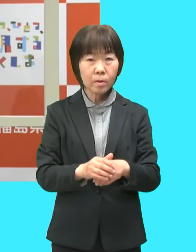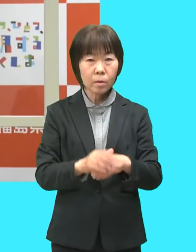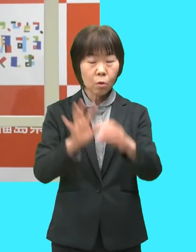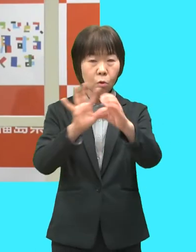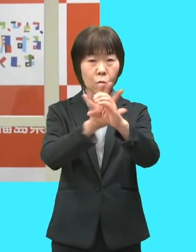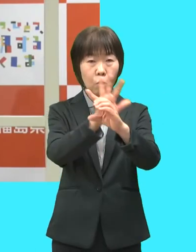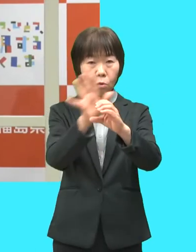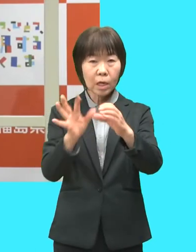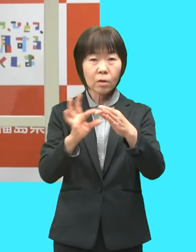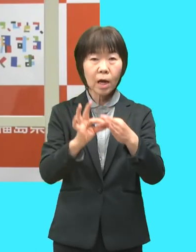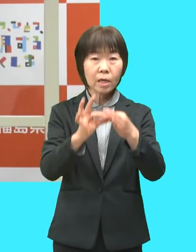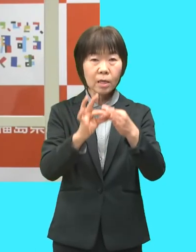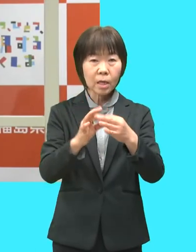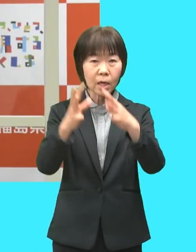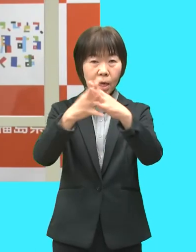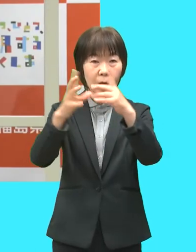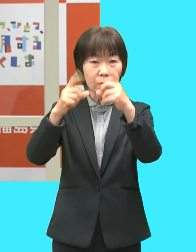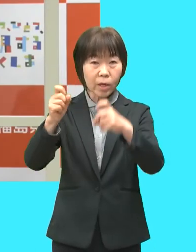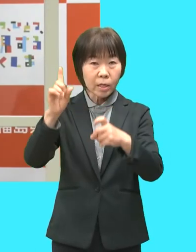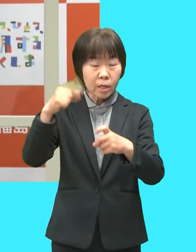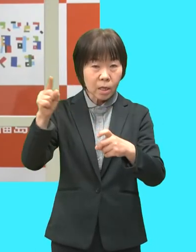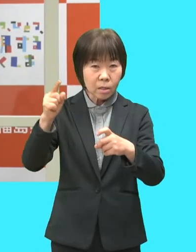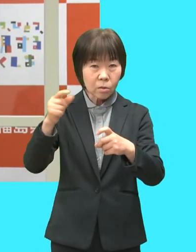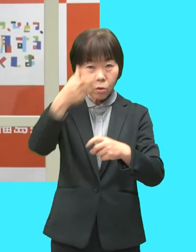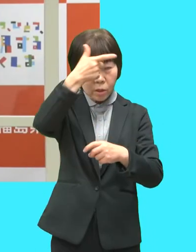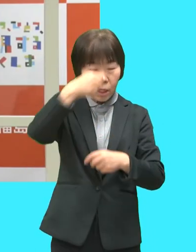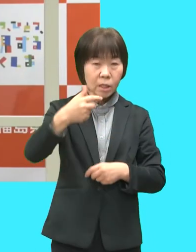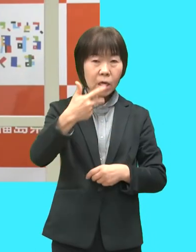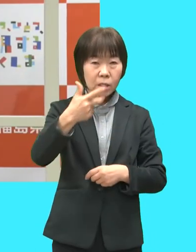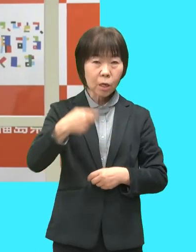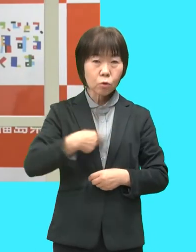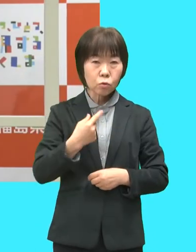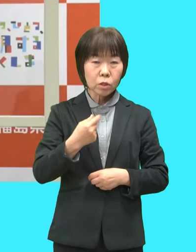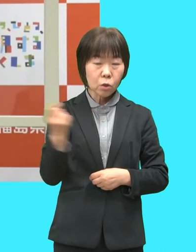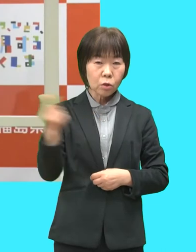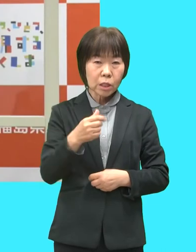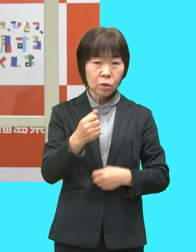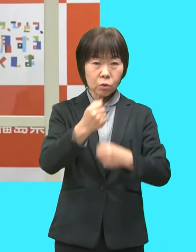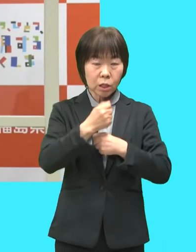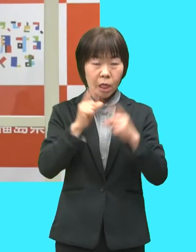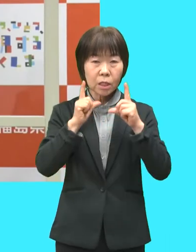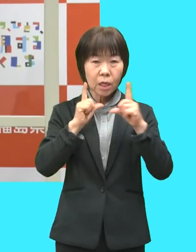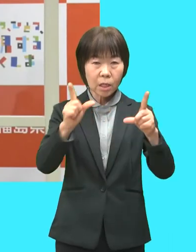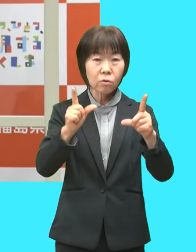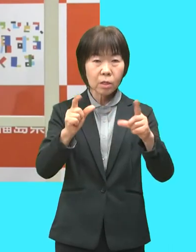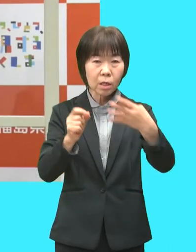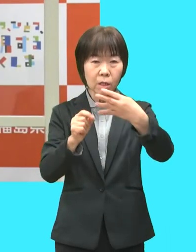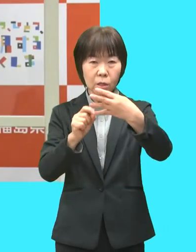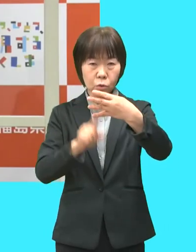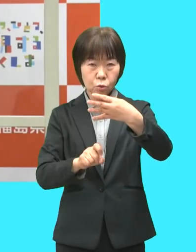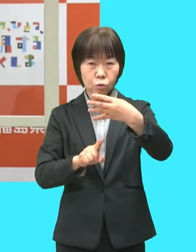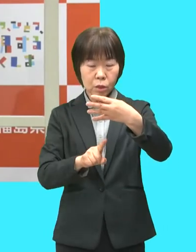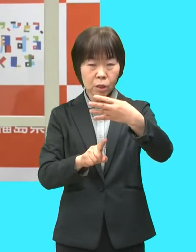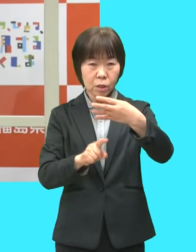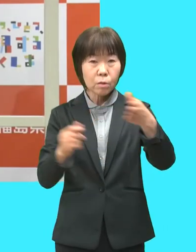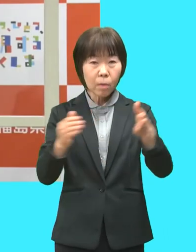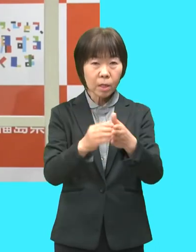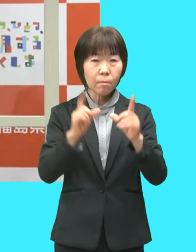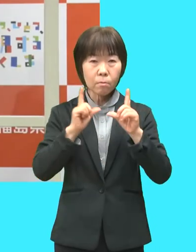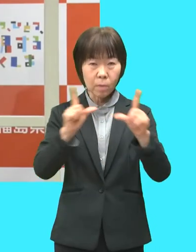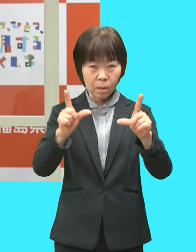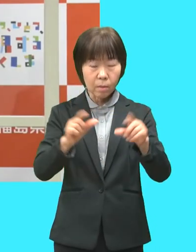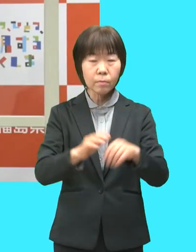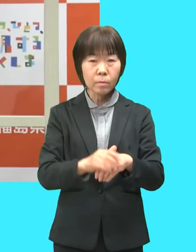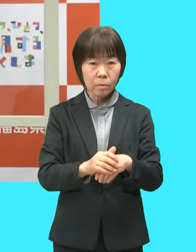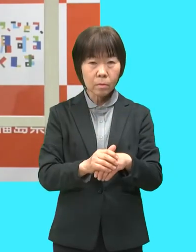ロナの関係で宮城県が仙台市が独自の緊急事態宣言というのを出して4月11日まで発令してますけれども、